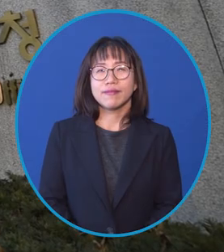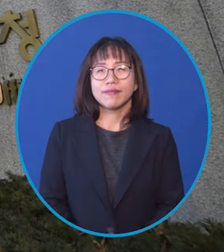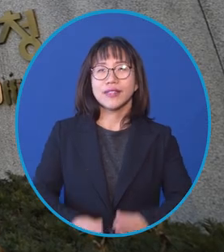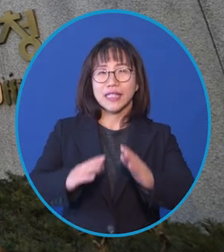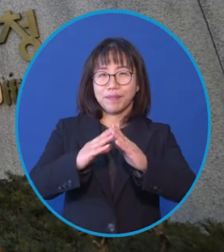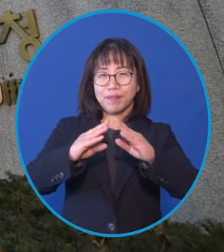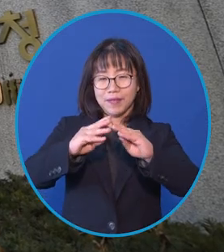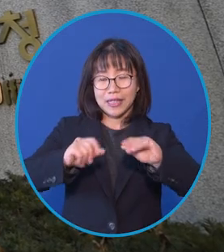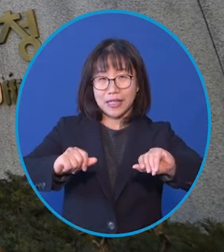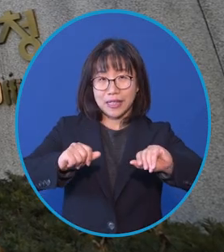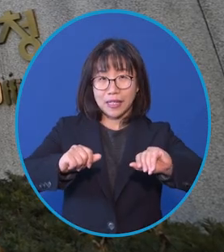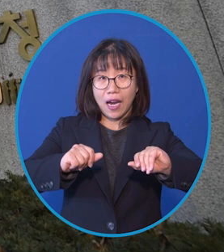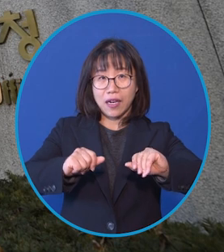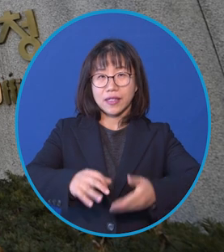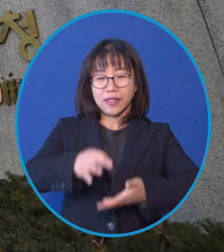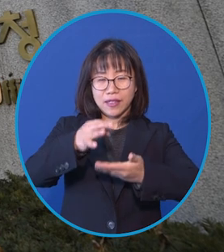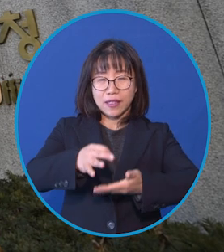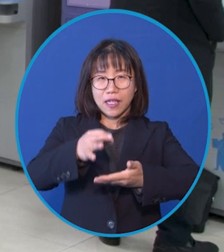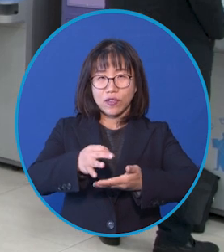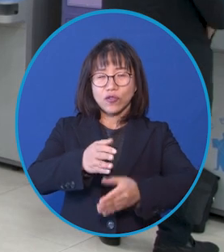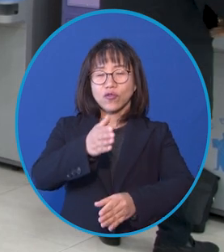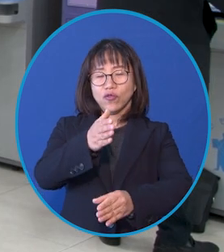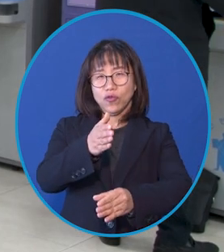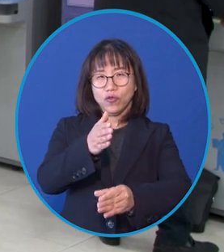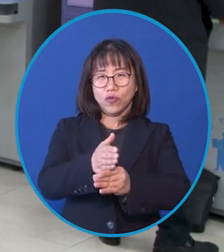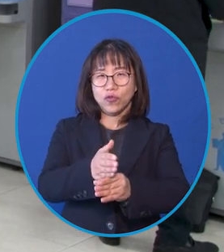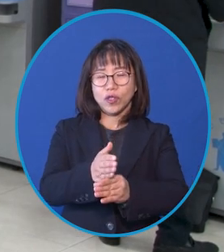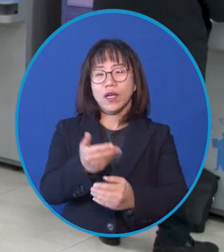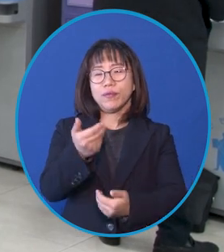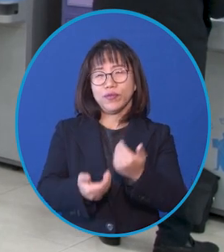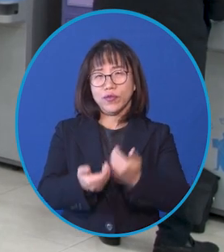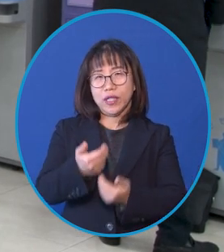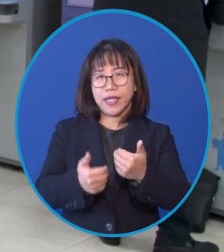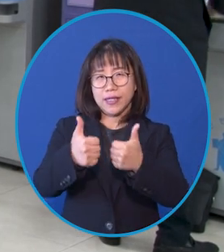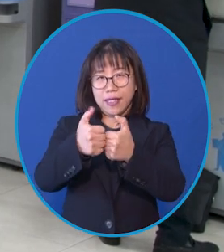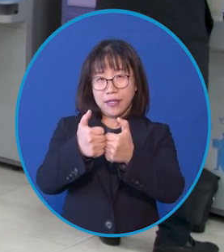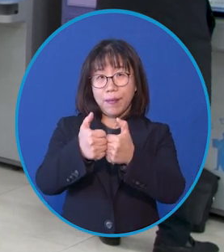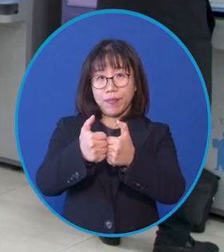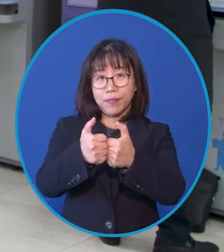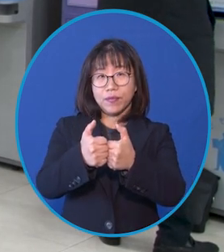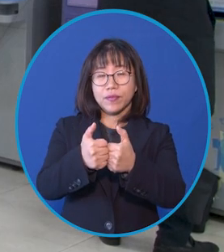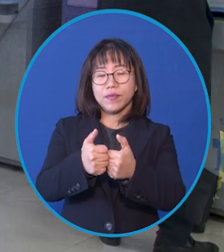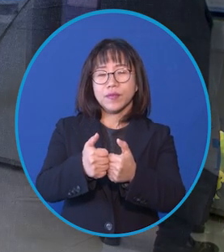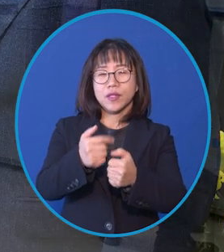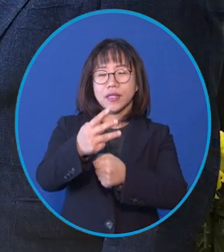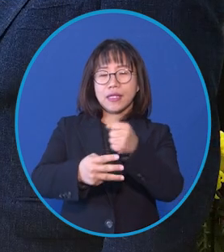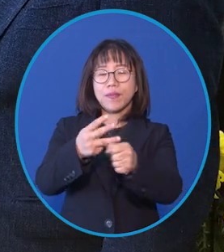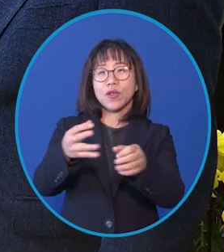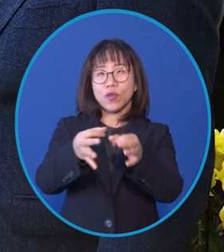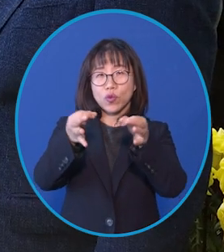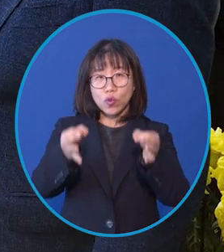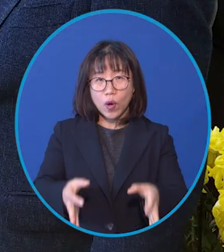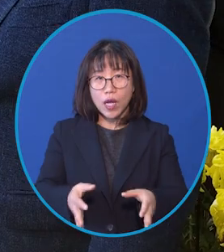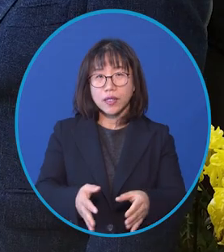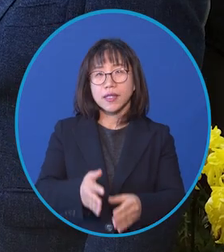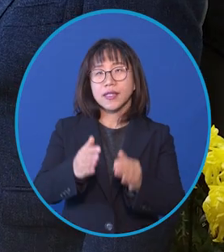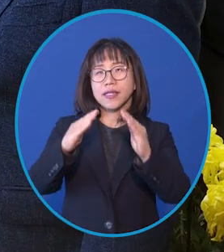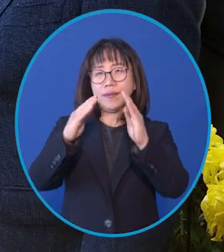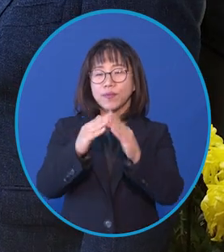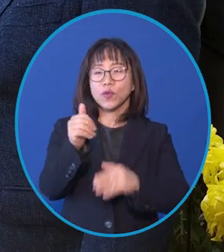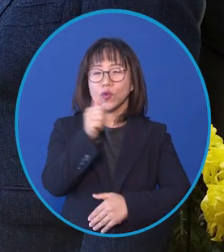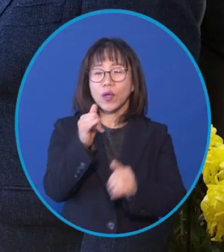부동산 중개 분쟁 상담 창구는 지역 내 3년 이상 부동산 중개 사무소를 운영하고 있는 공인